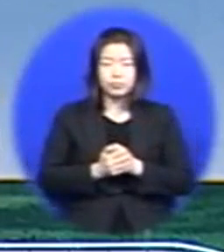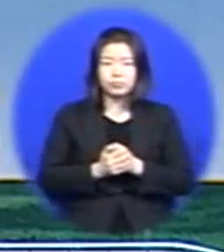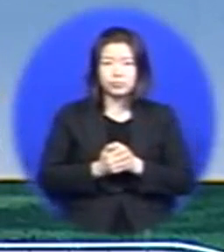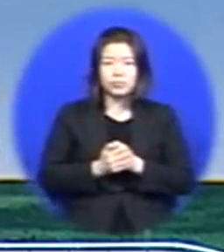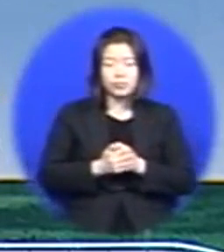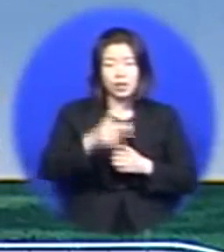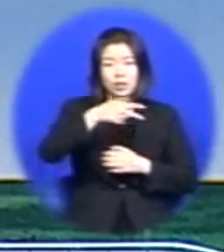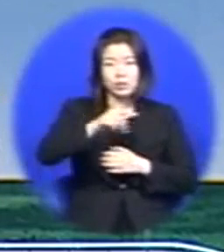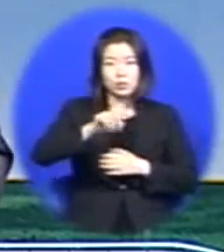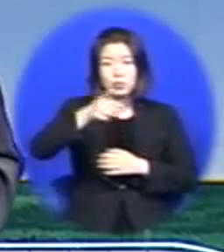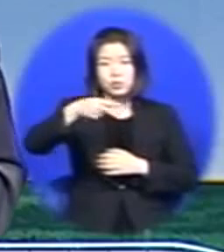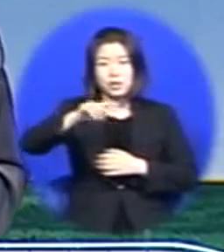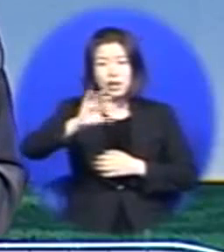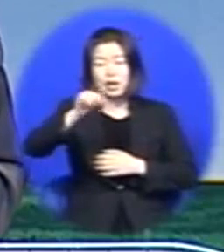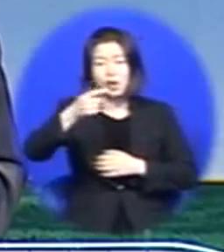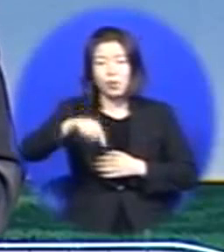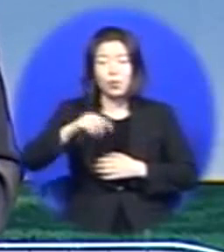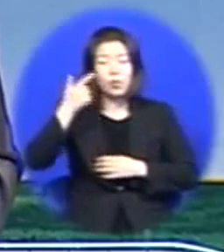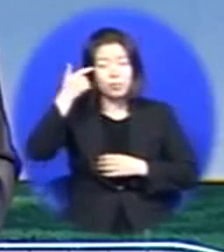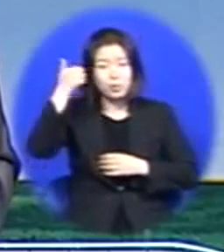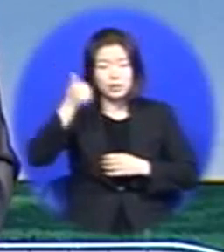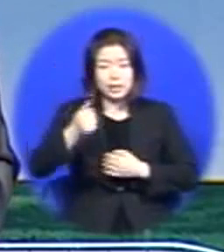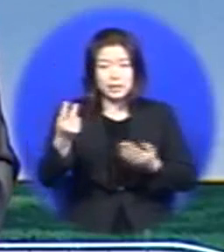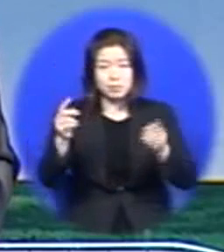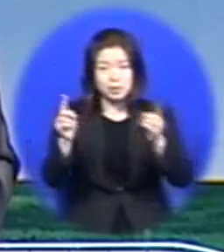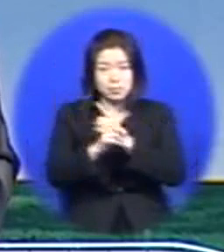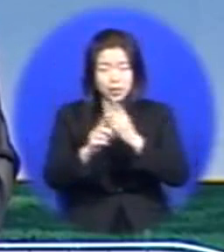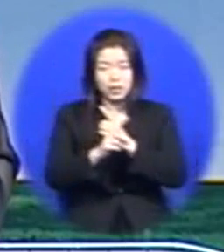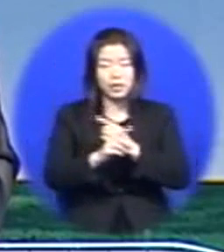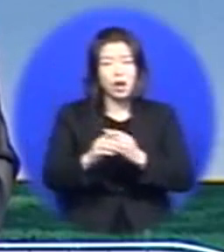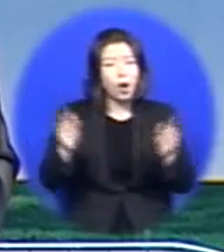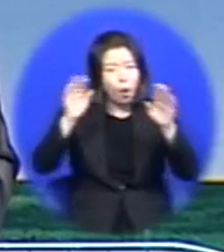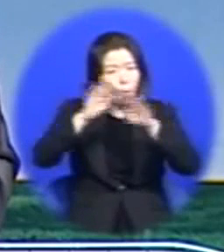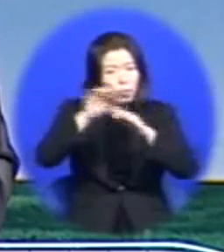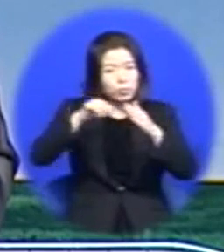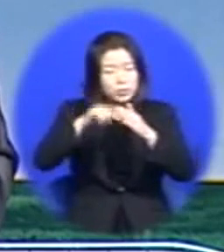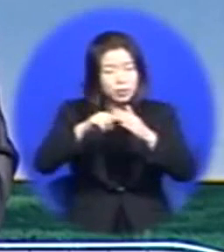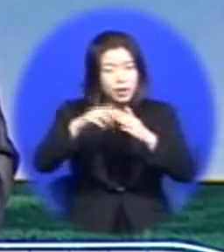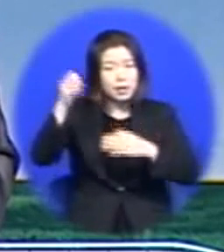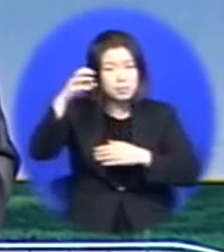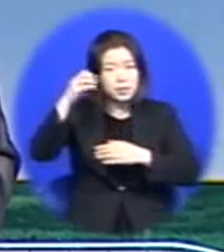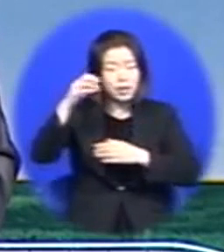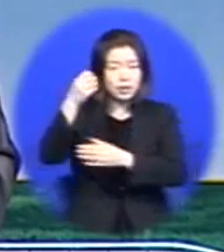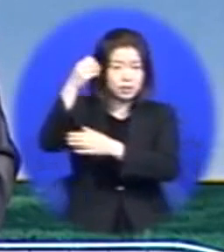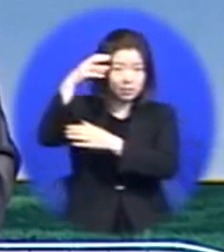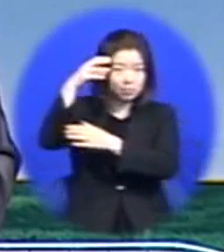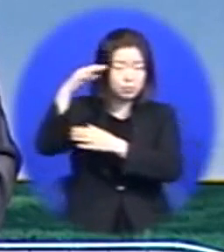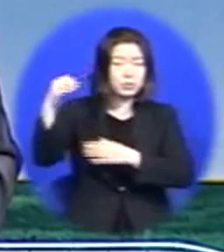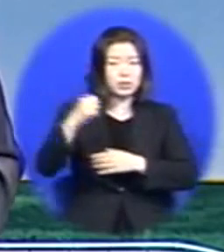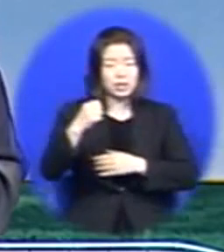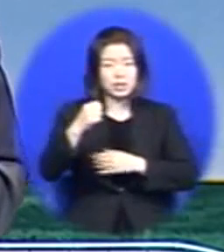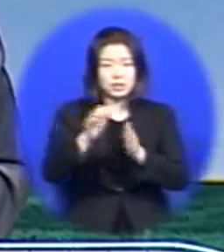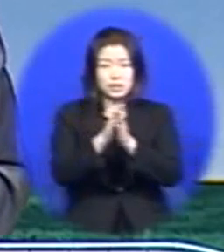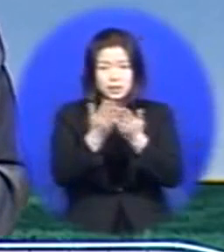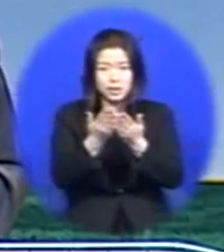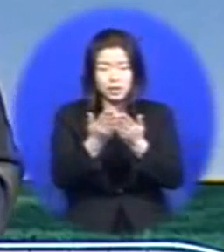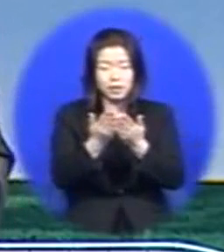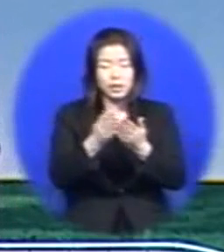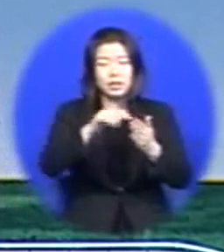조상욱 목사님이 번역하신 책 어두움 속에 빛나는 등불을 들고 라는 책이에요. 이